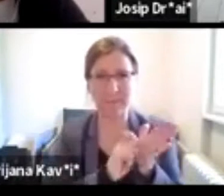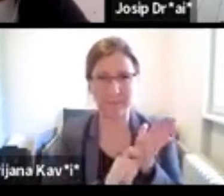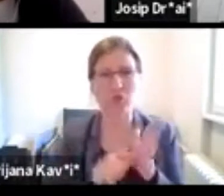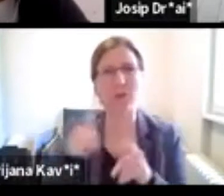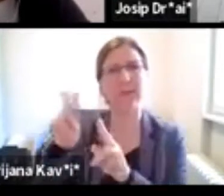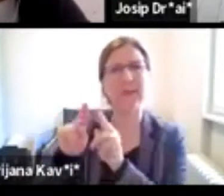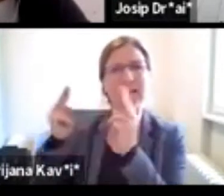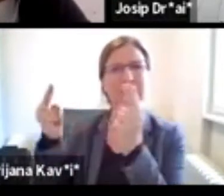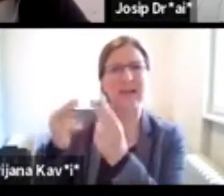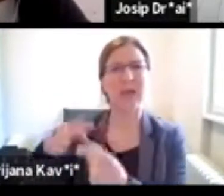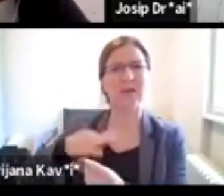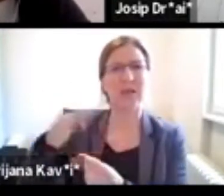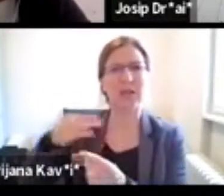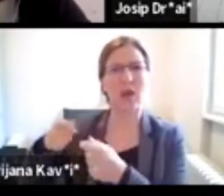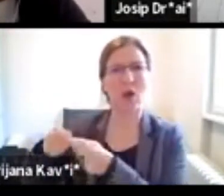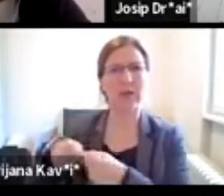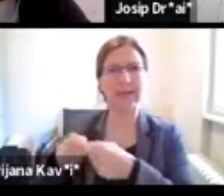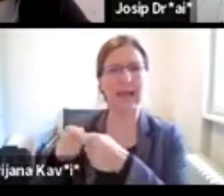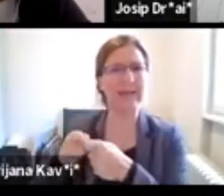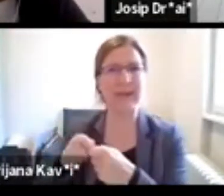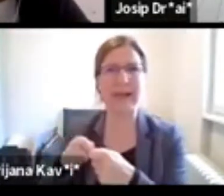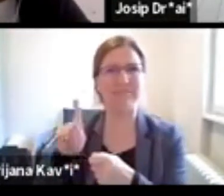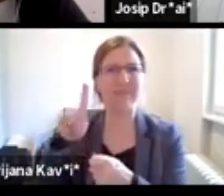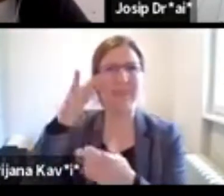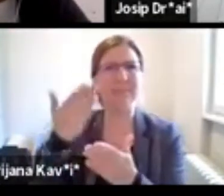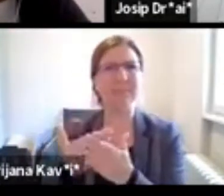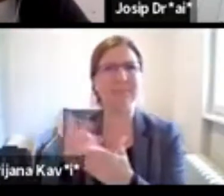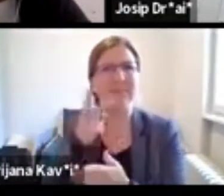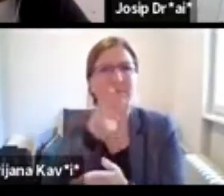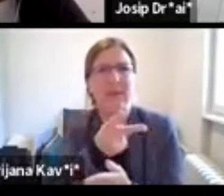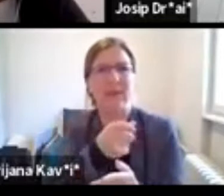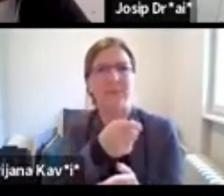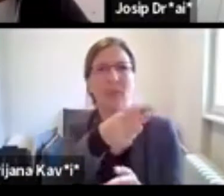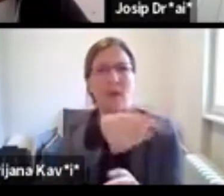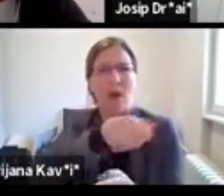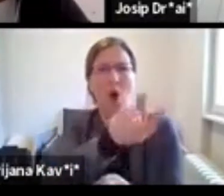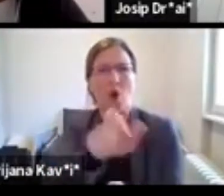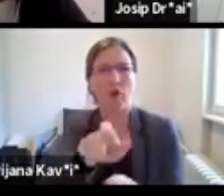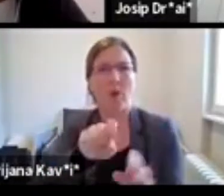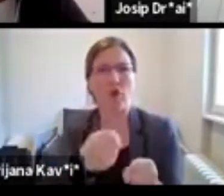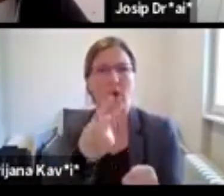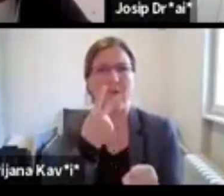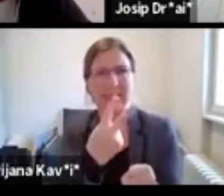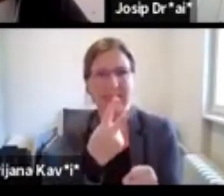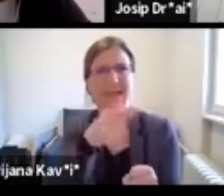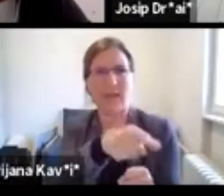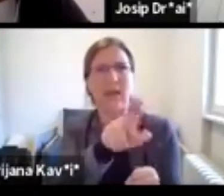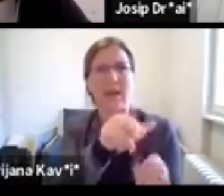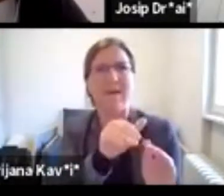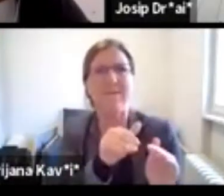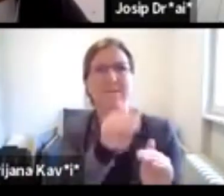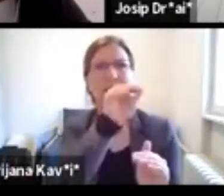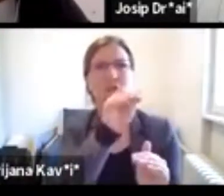zdravstvena organizacija nije prepoznala osobe s oštećenjem vida kao skupinu koja je od povećanog rizika